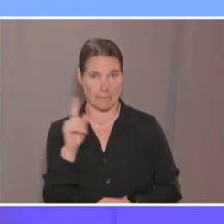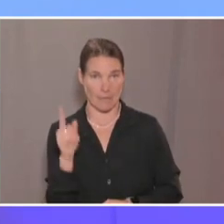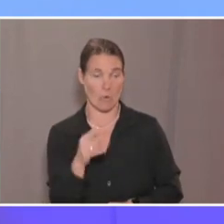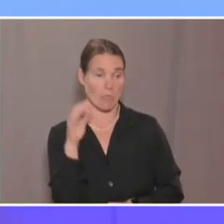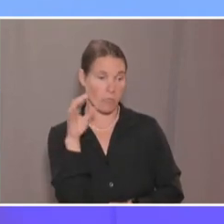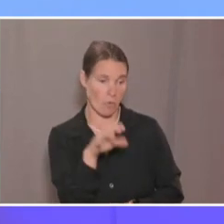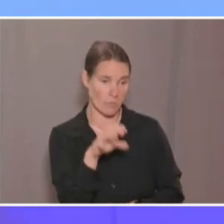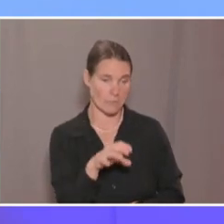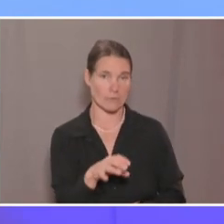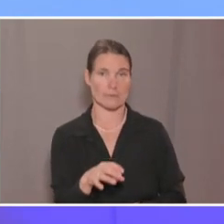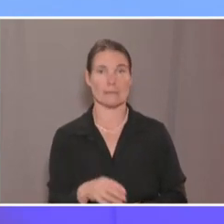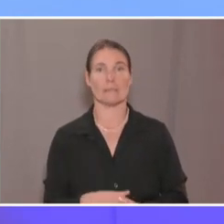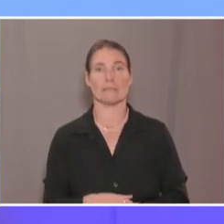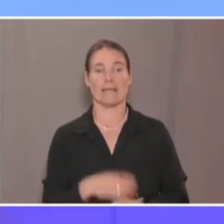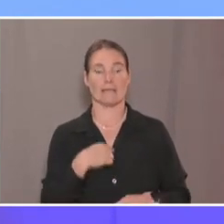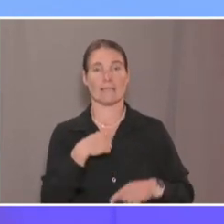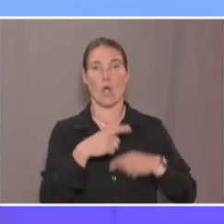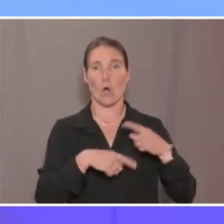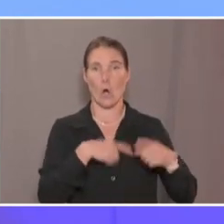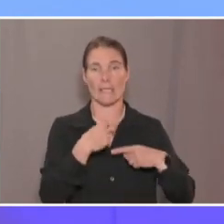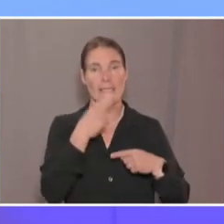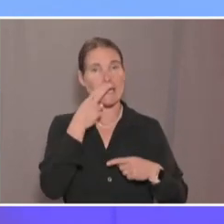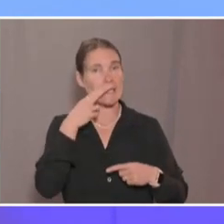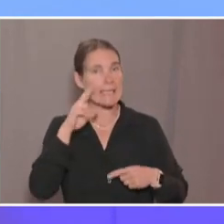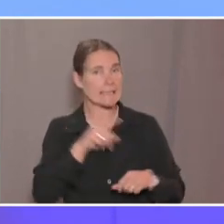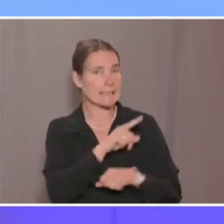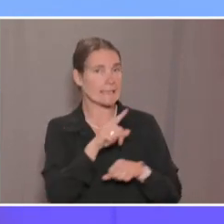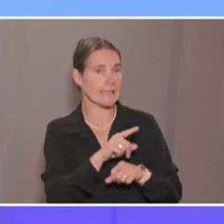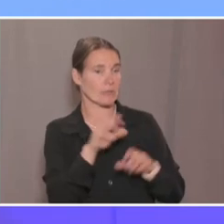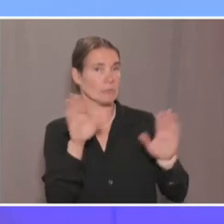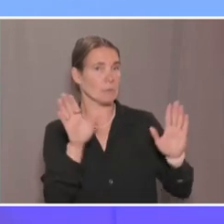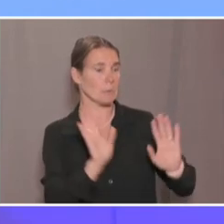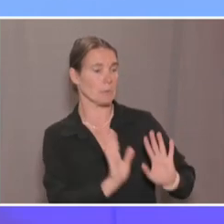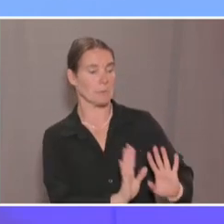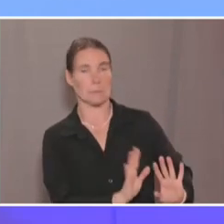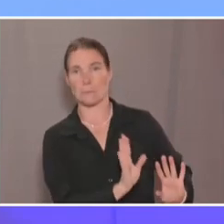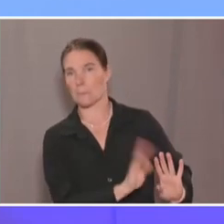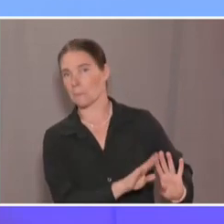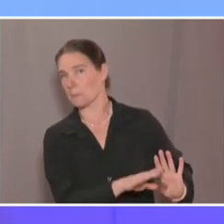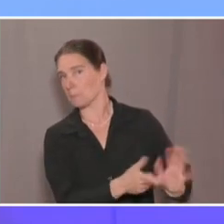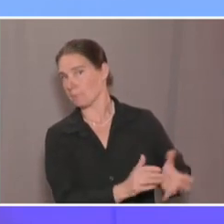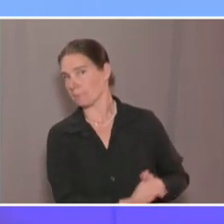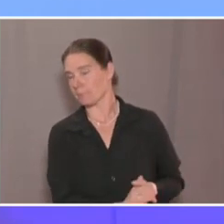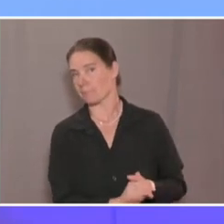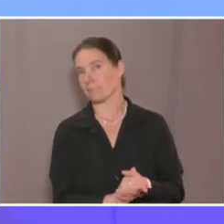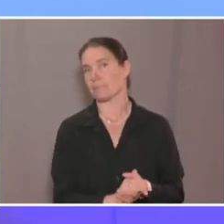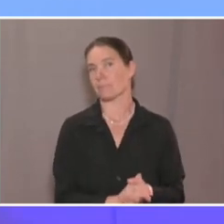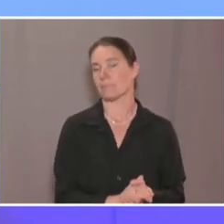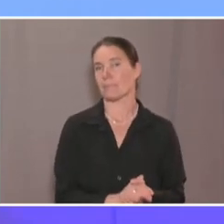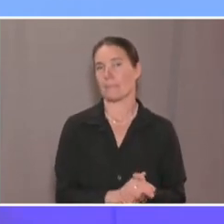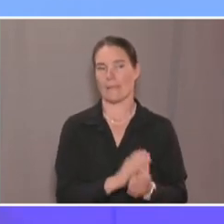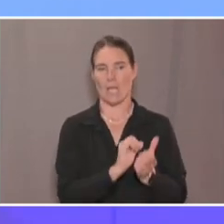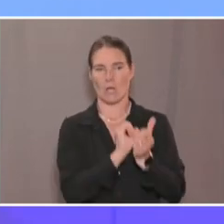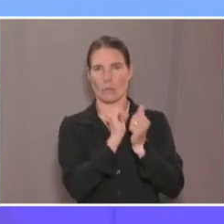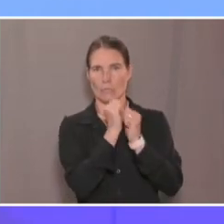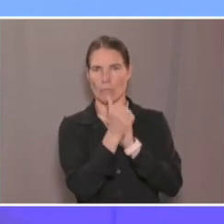Vorwürfe, er habe seine Rolle in der NS-Zeit heruntergespielt. Jedenfalls wirkte der Reformer